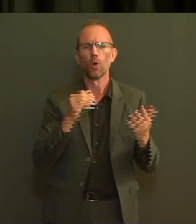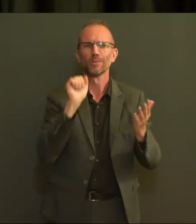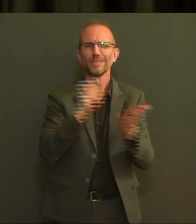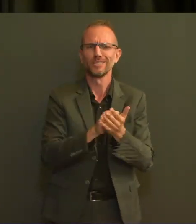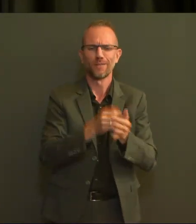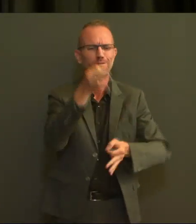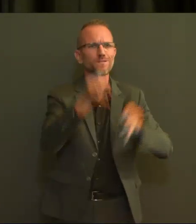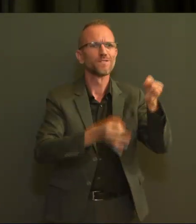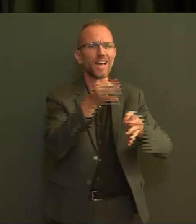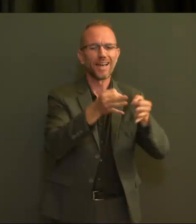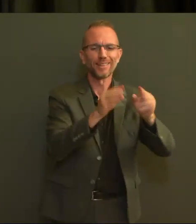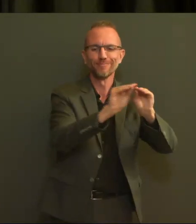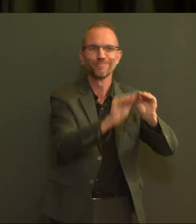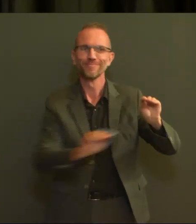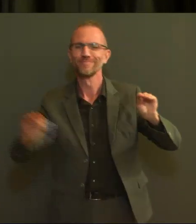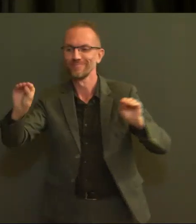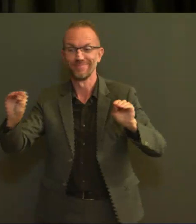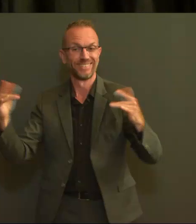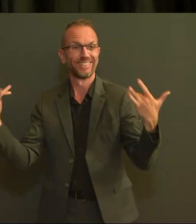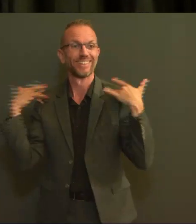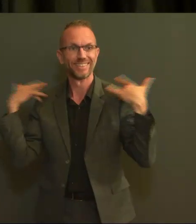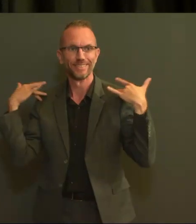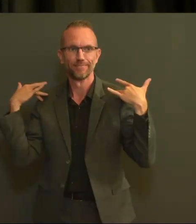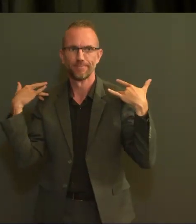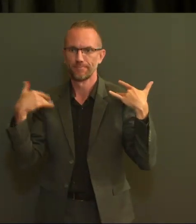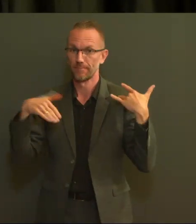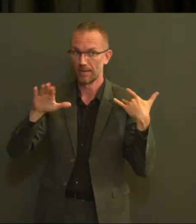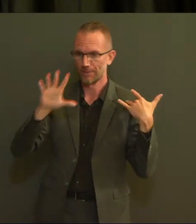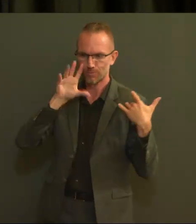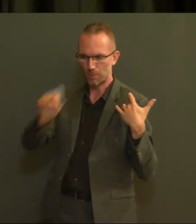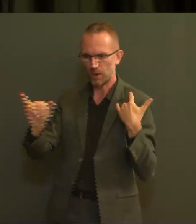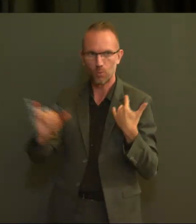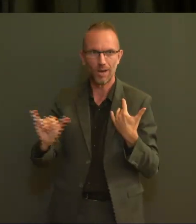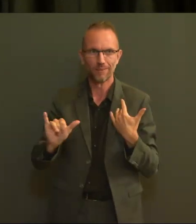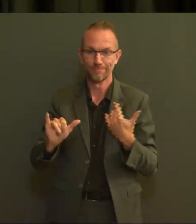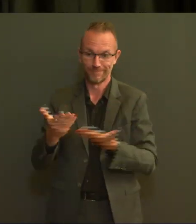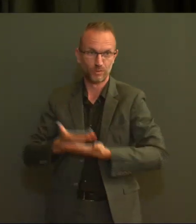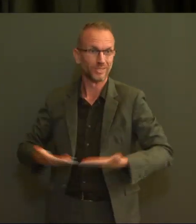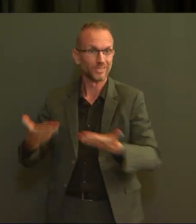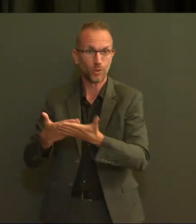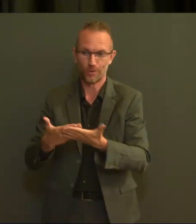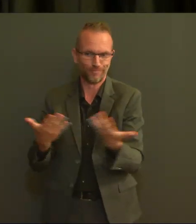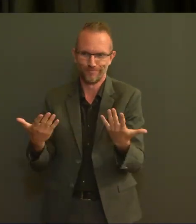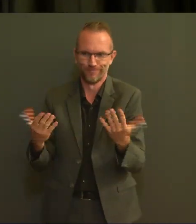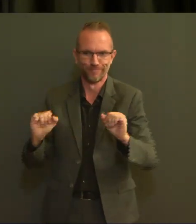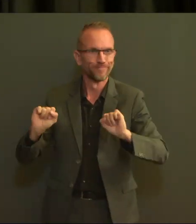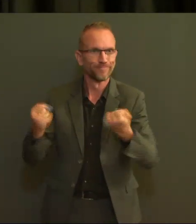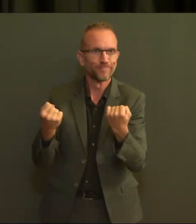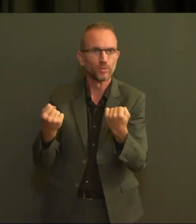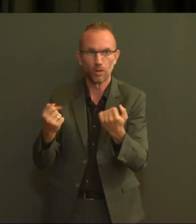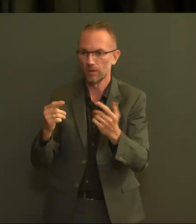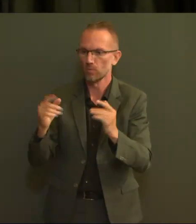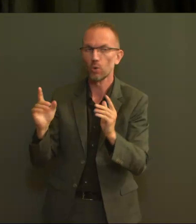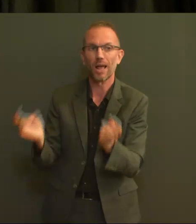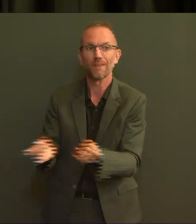est ce qu'elle est. Ce n'est pas encore le moment de les organiser pour le moment sans limitation ou prendre de grandes